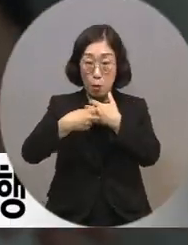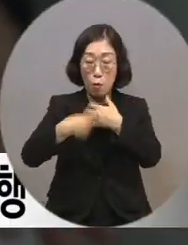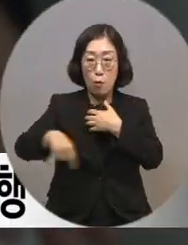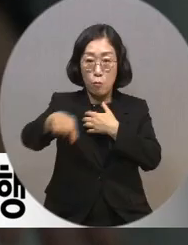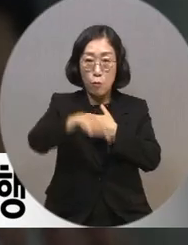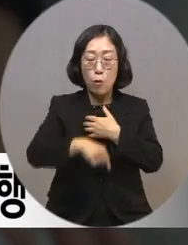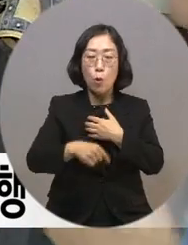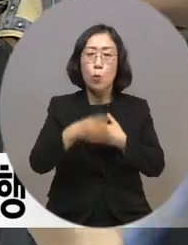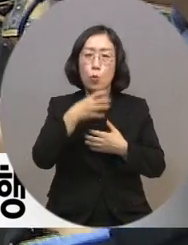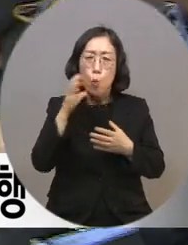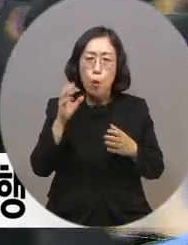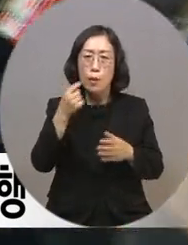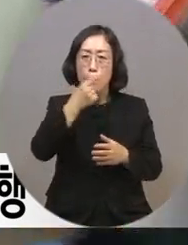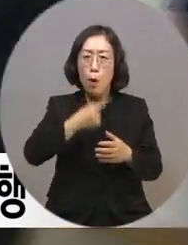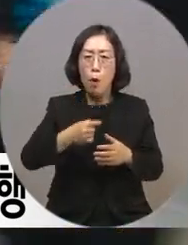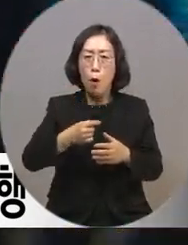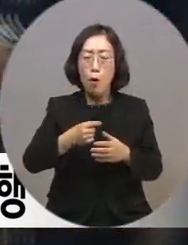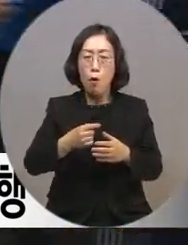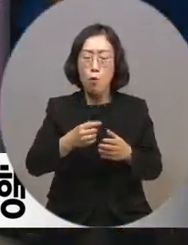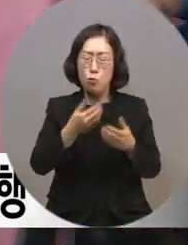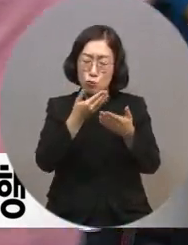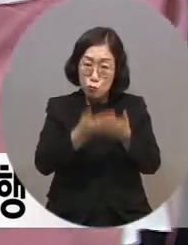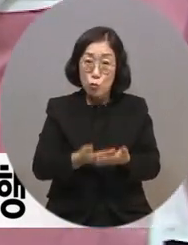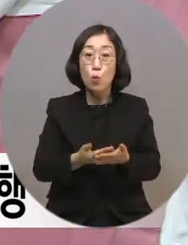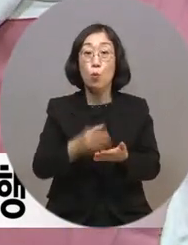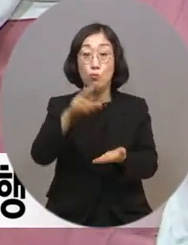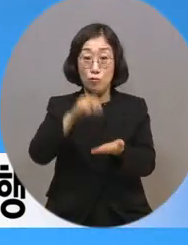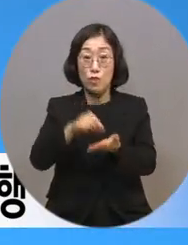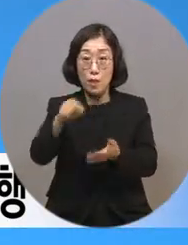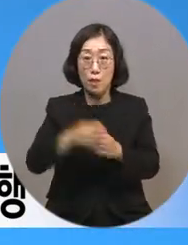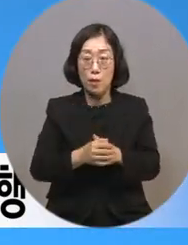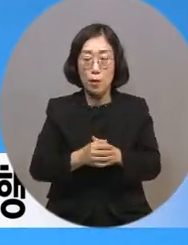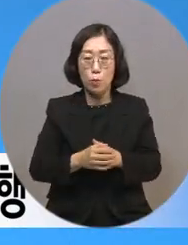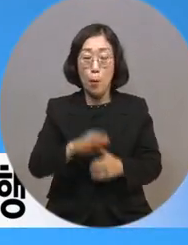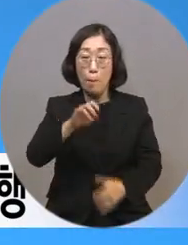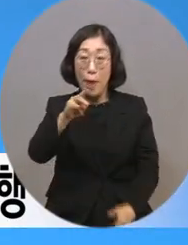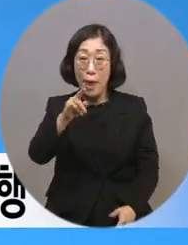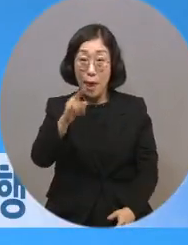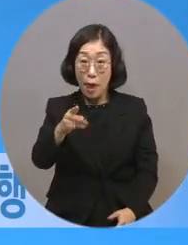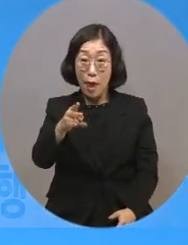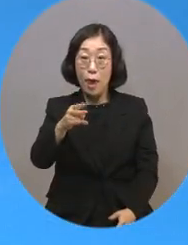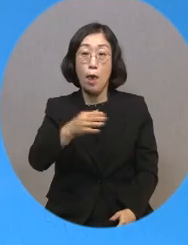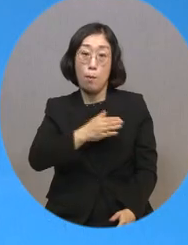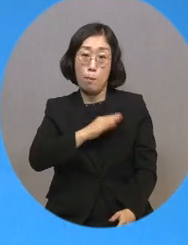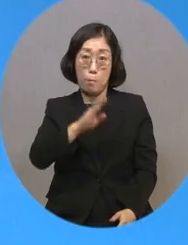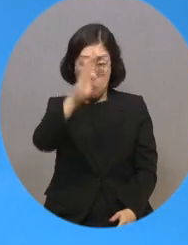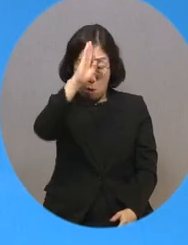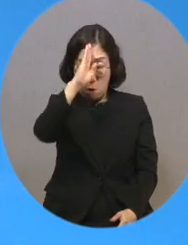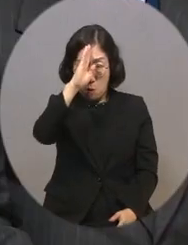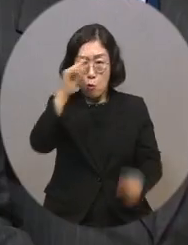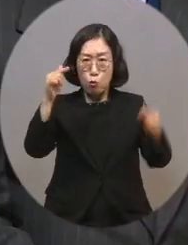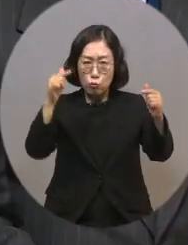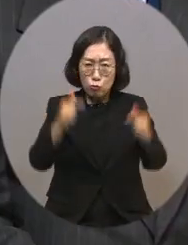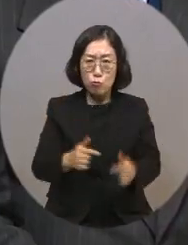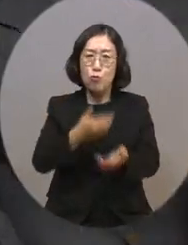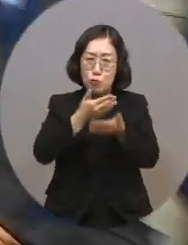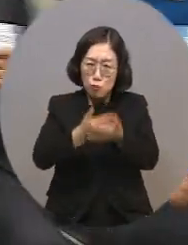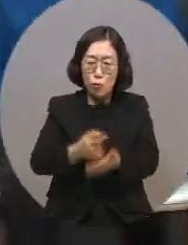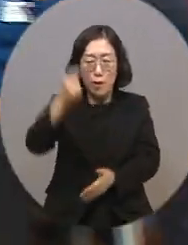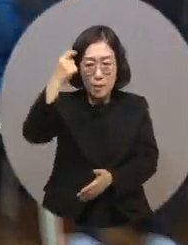노인 구강건강의 중요성을 알리고 더 나아가 흡인성 폐렴 예방의 인식을 확산시켰습니다.